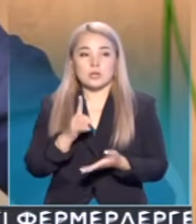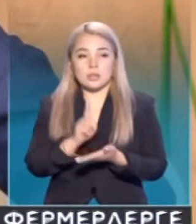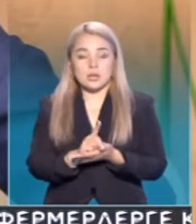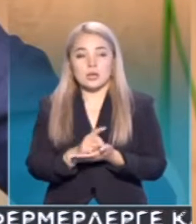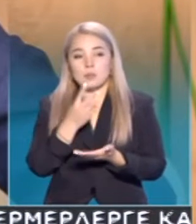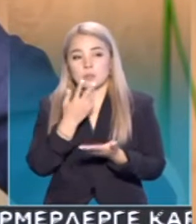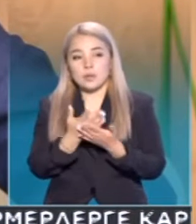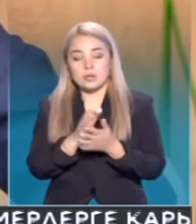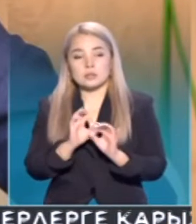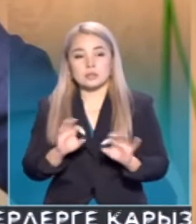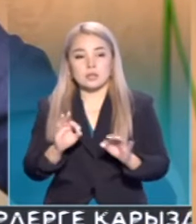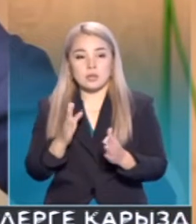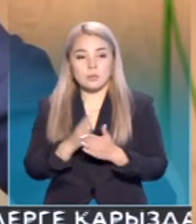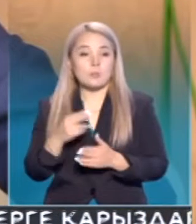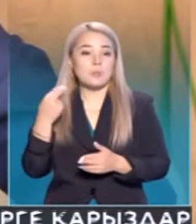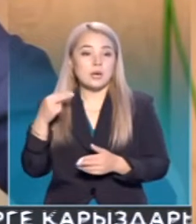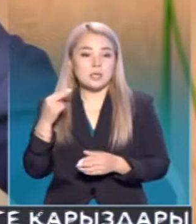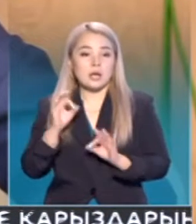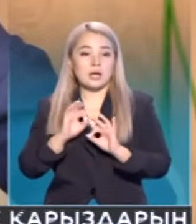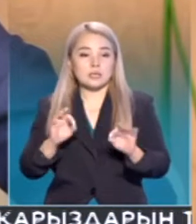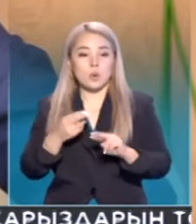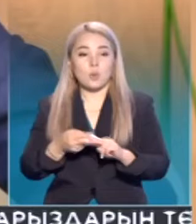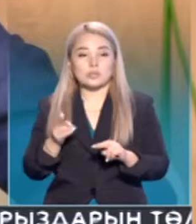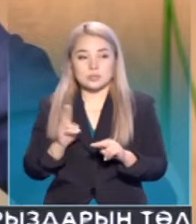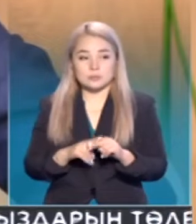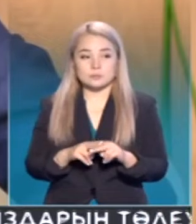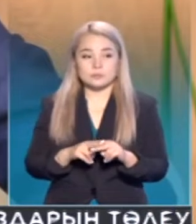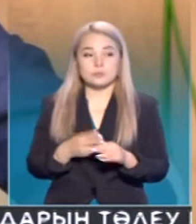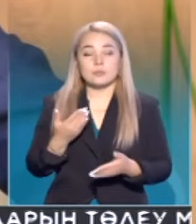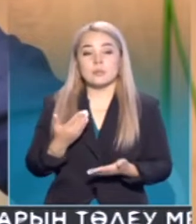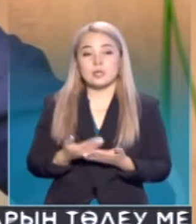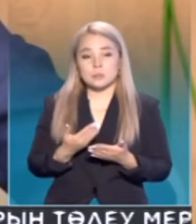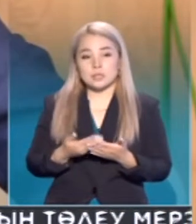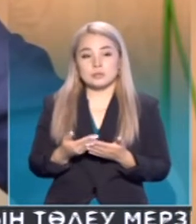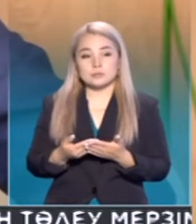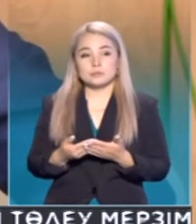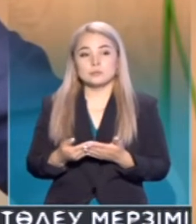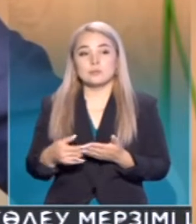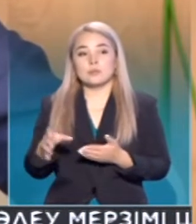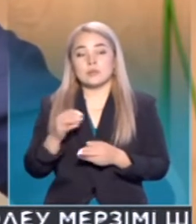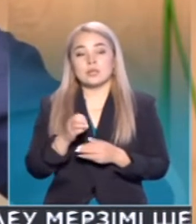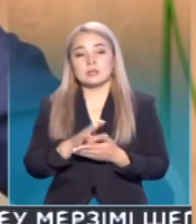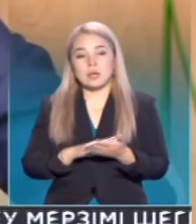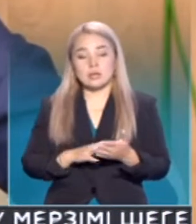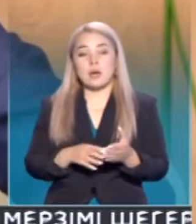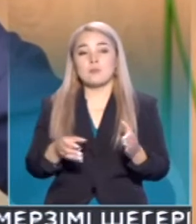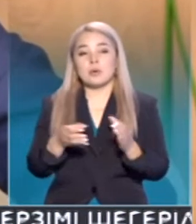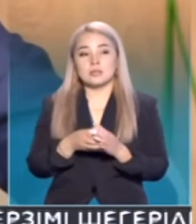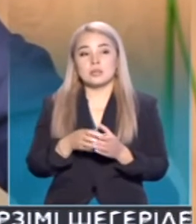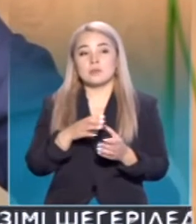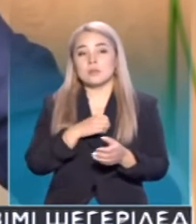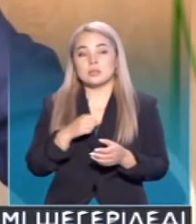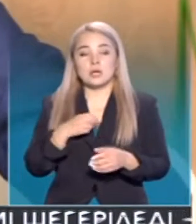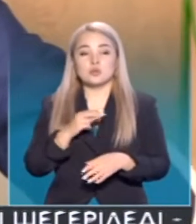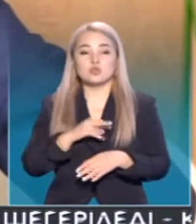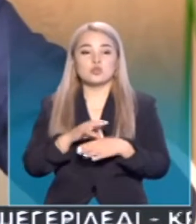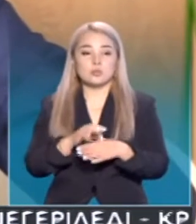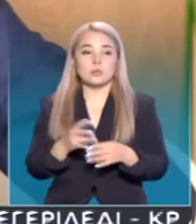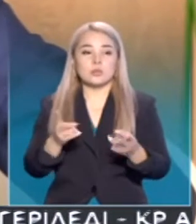сөзді білдіреді. Президентіміздің де айтып отырғаны осы. Мысалы, ары қарай партияларға байланысты көп нәрсе жасау